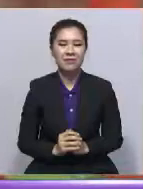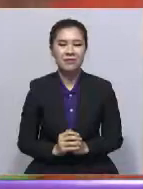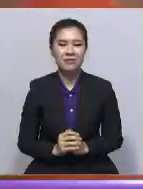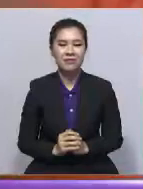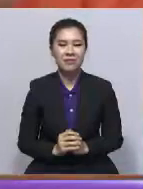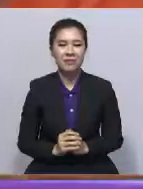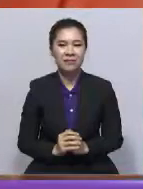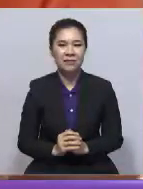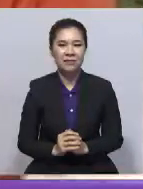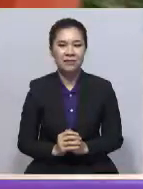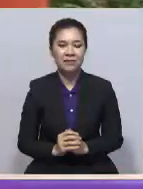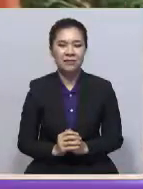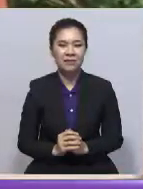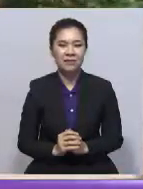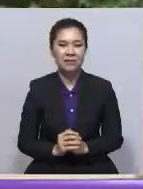คะ